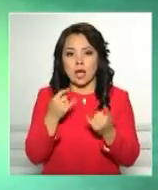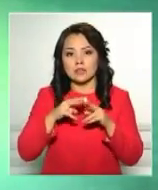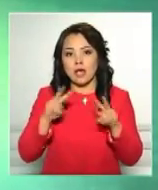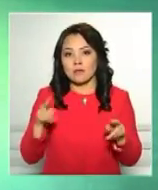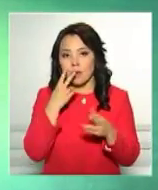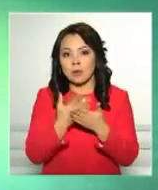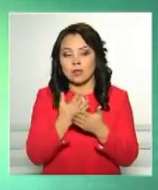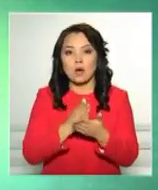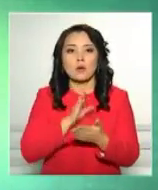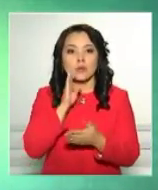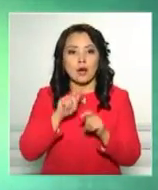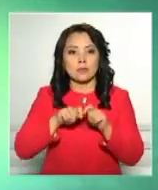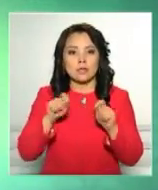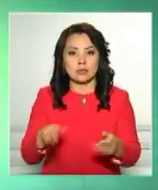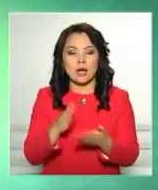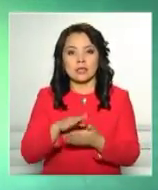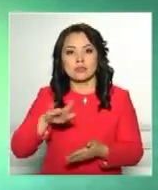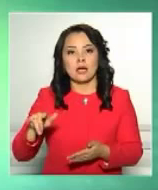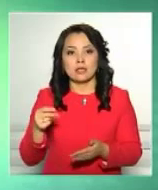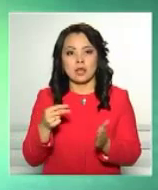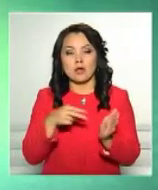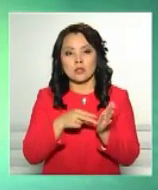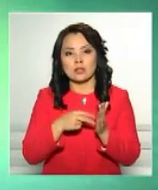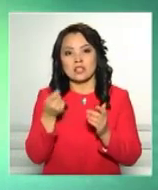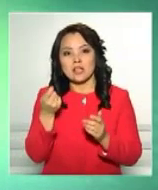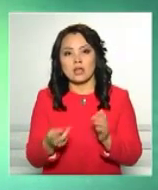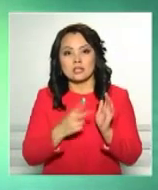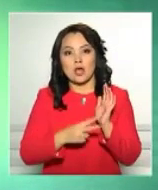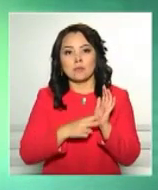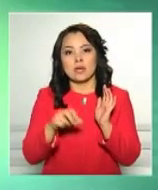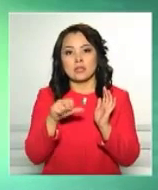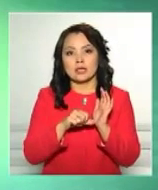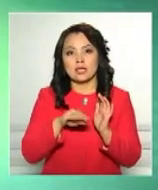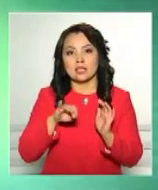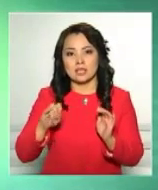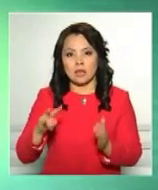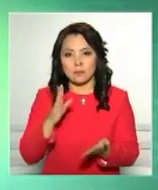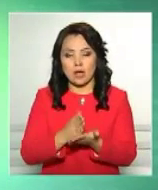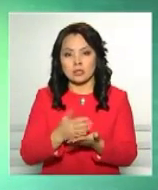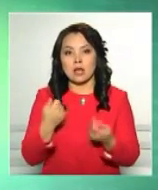с утренними торгами тенге подешевел на 76 тинов. В торгах